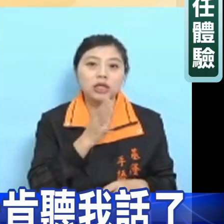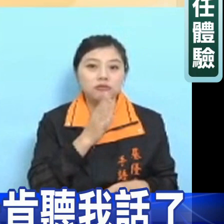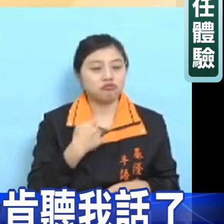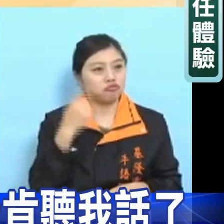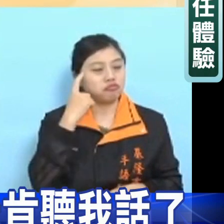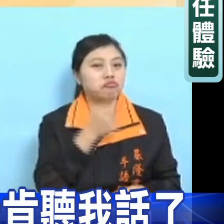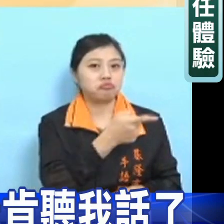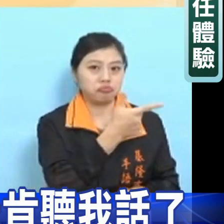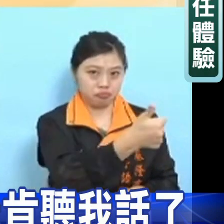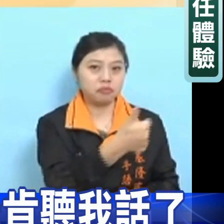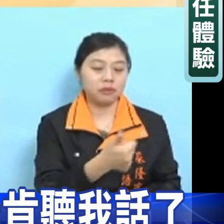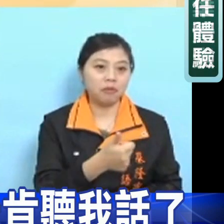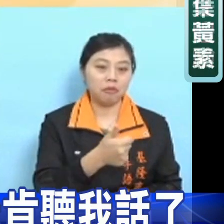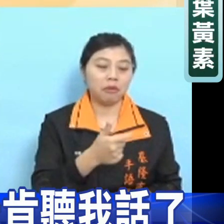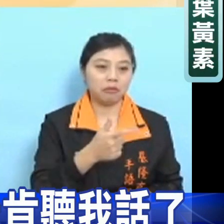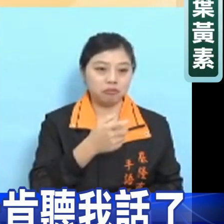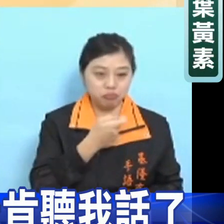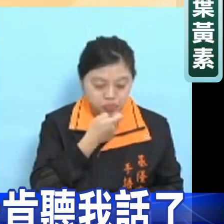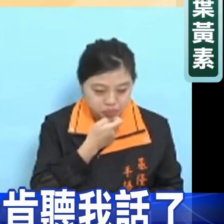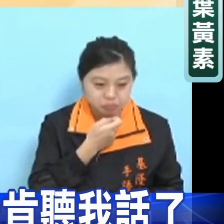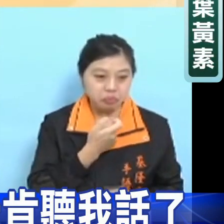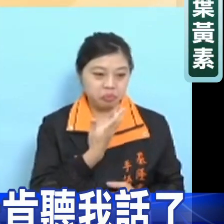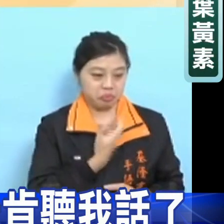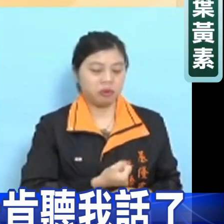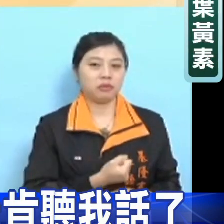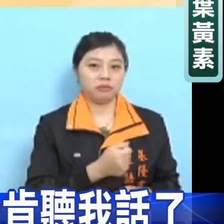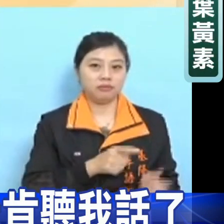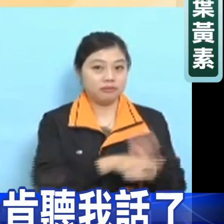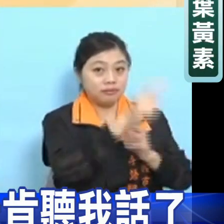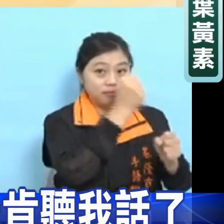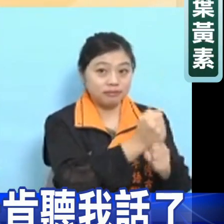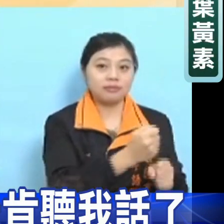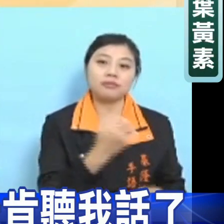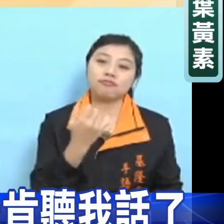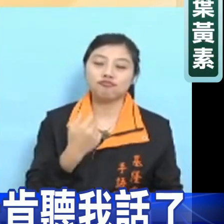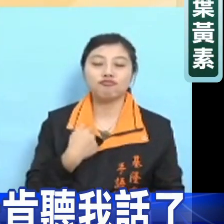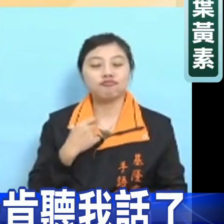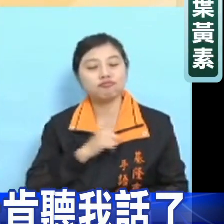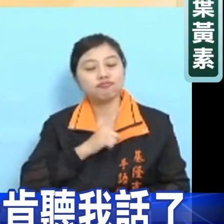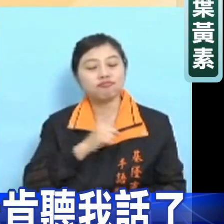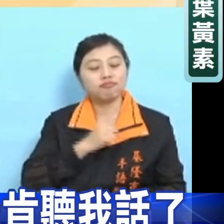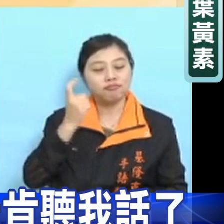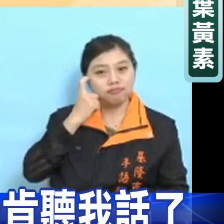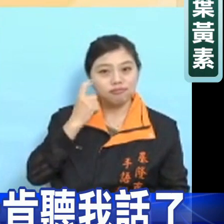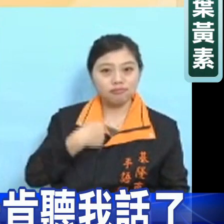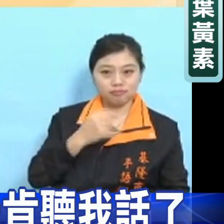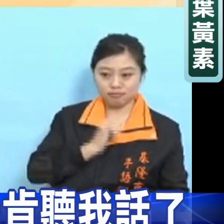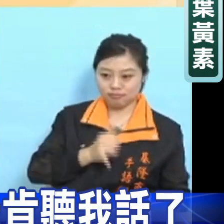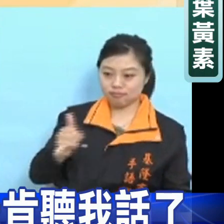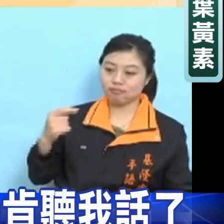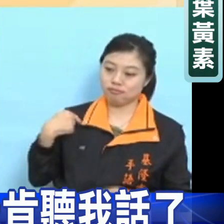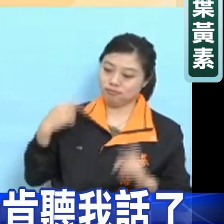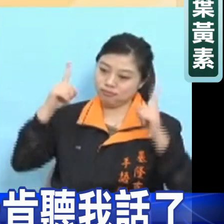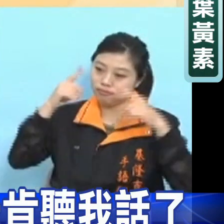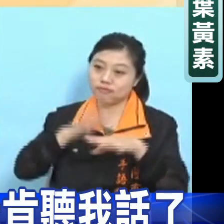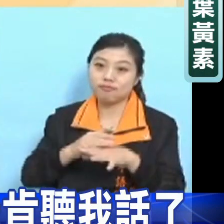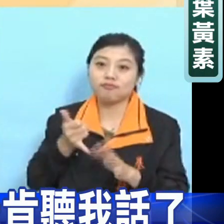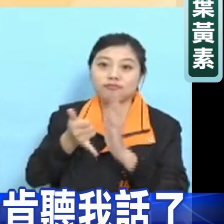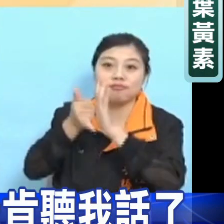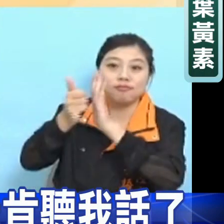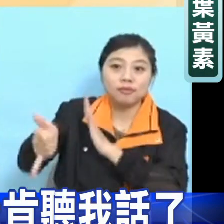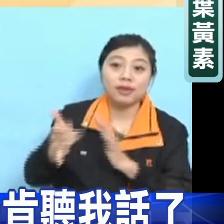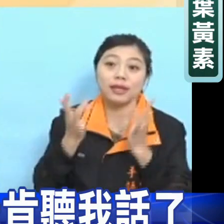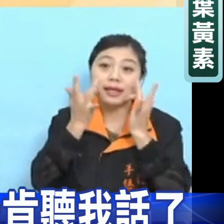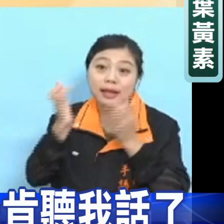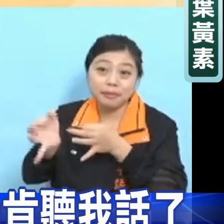不做好了。那可能因为我自己也是经常会去菜市场买菜的人，所以基层